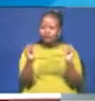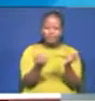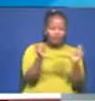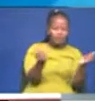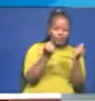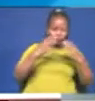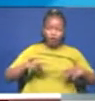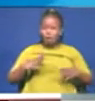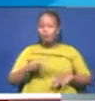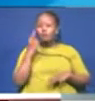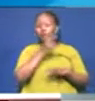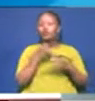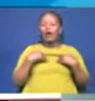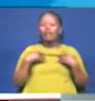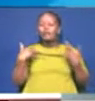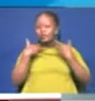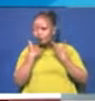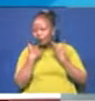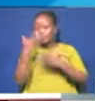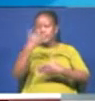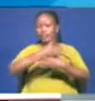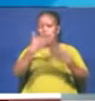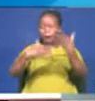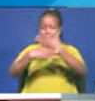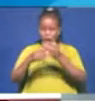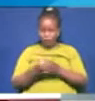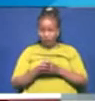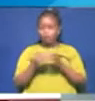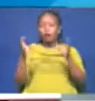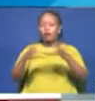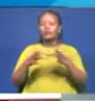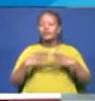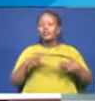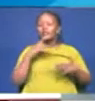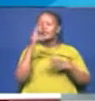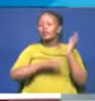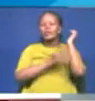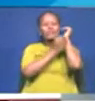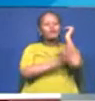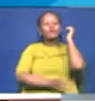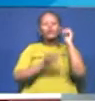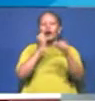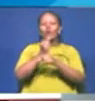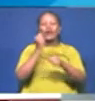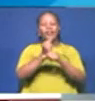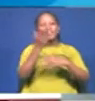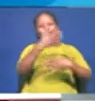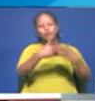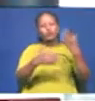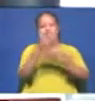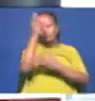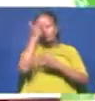wanaoaminika kukwama kwenye vifusi vya jengo hilo. Wahandisi wamesema utendakazi duni, ujenzi huo ndio chanzo cha kuporomoka kwa jengo